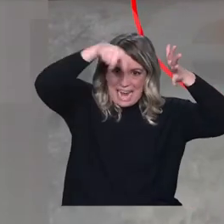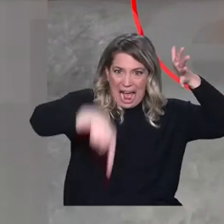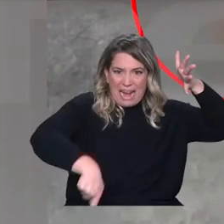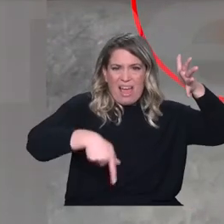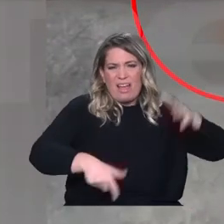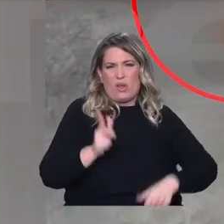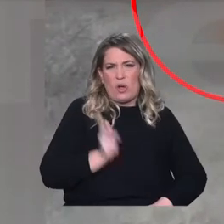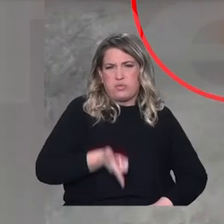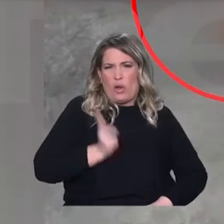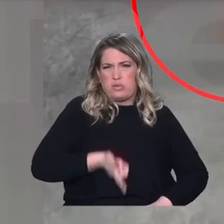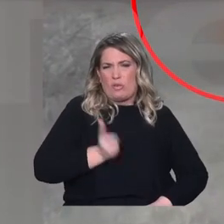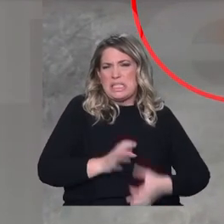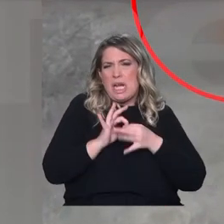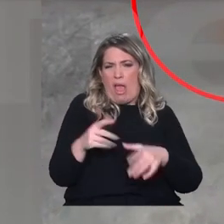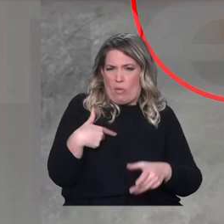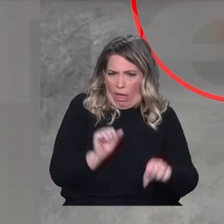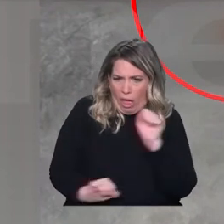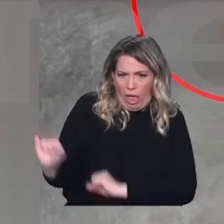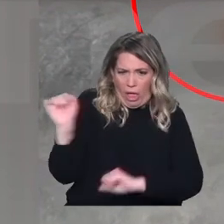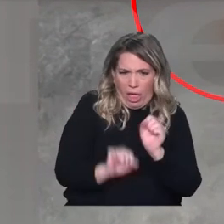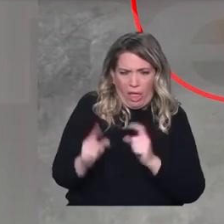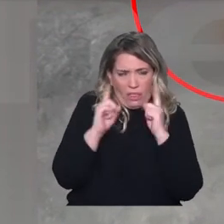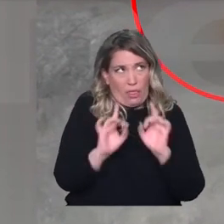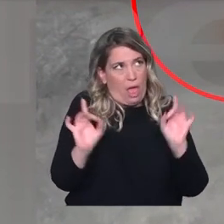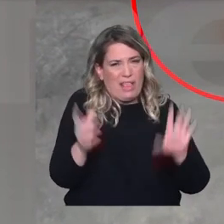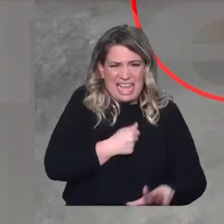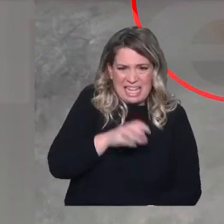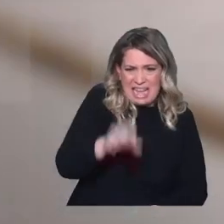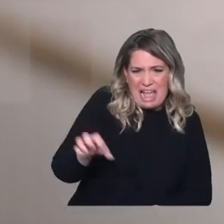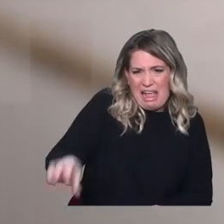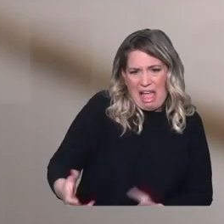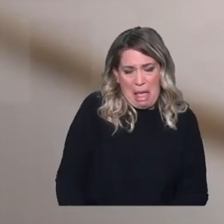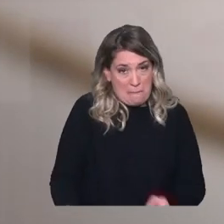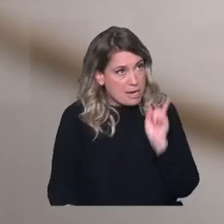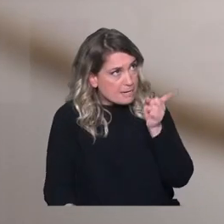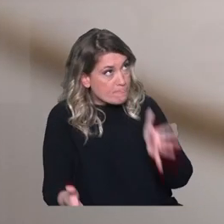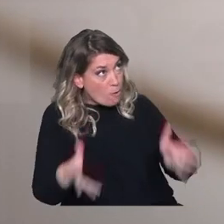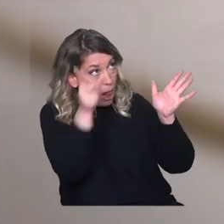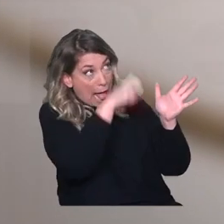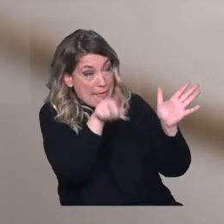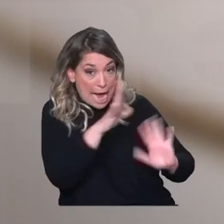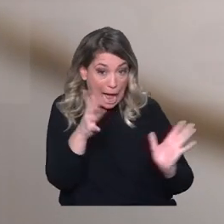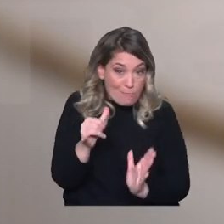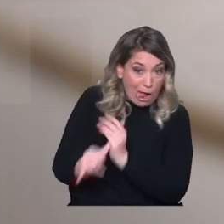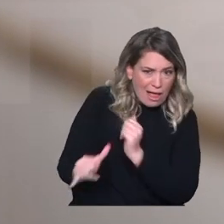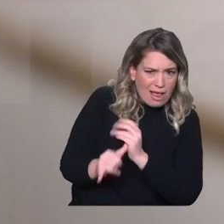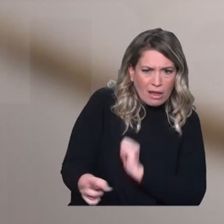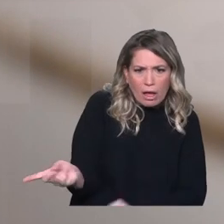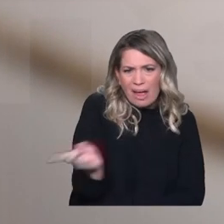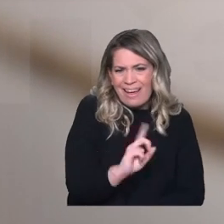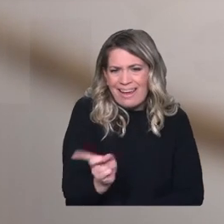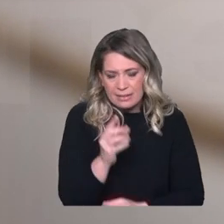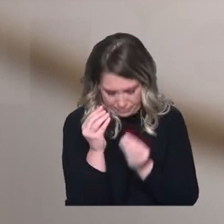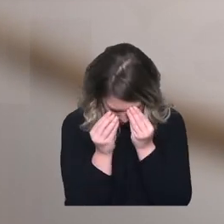του καθαρίζω. Από ούρα και από κόπρατα. Νομίζαμε ότι είναι κάποιος από την πολυκατοικία και τελικά είναι τα delivery. Okay,